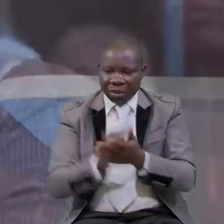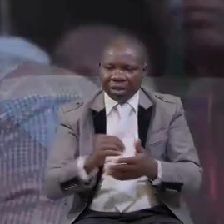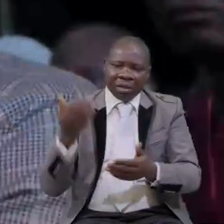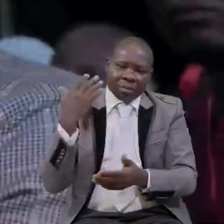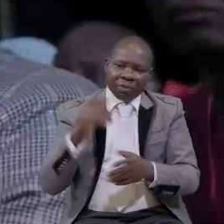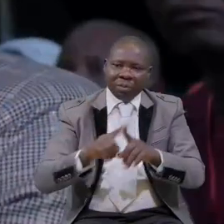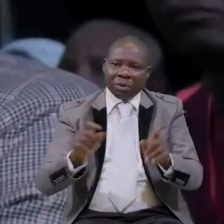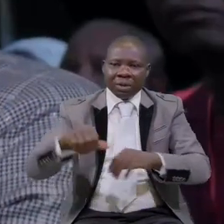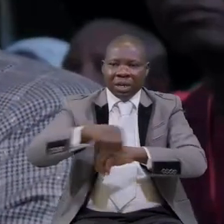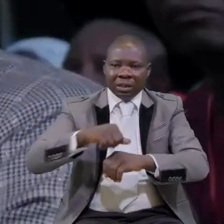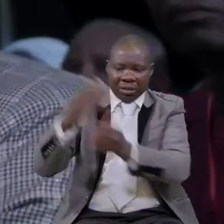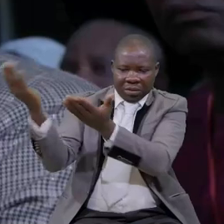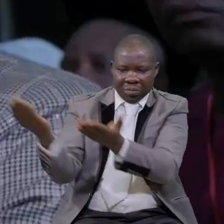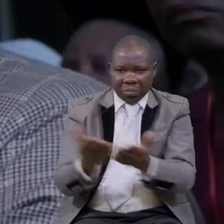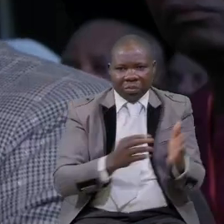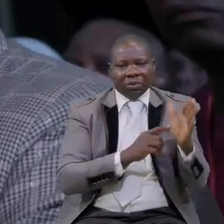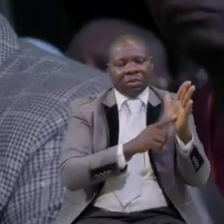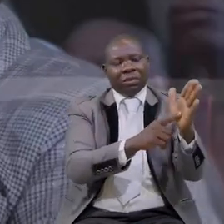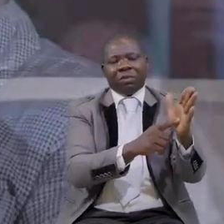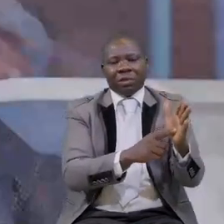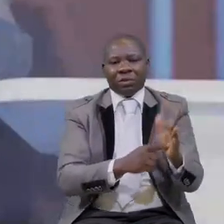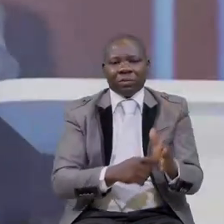L'onction donne la révélation.